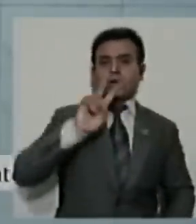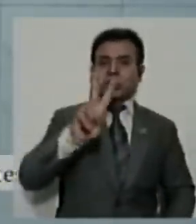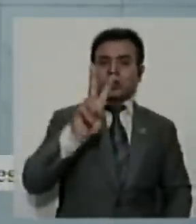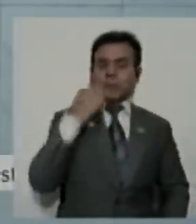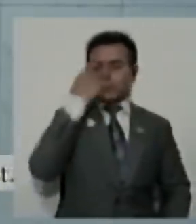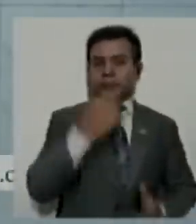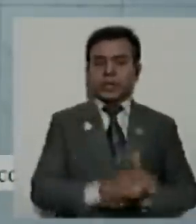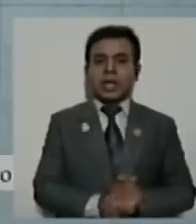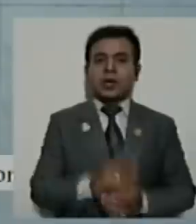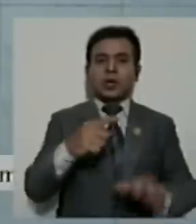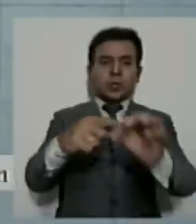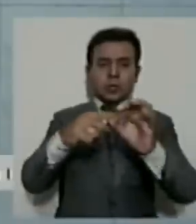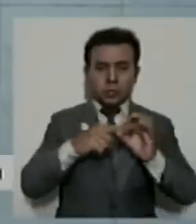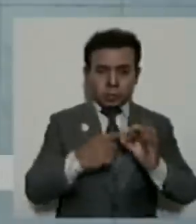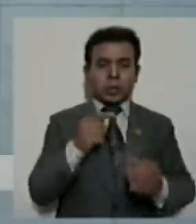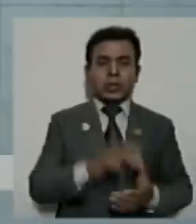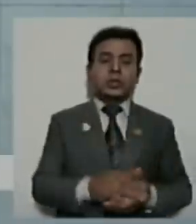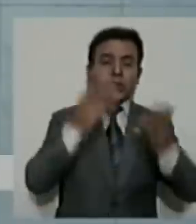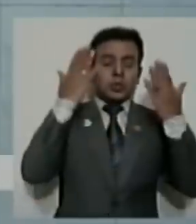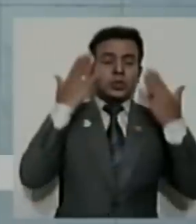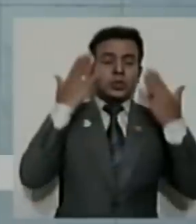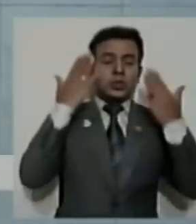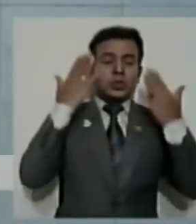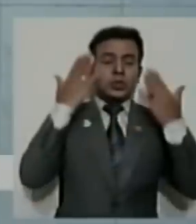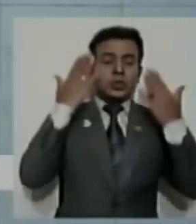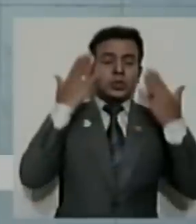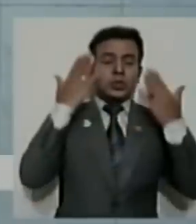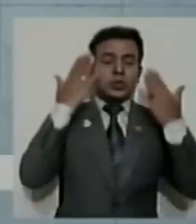অনেক সময় উপসর্গ